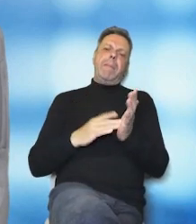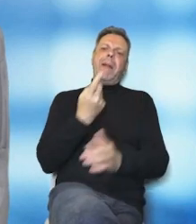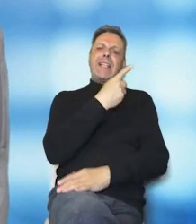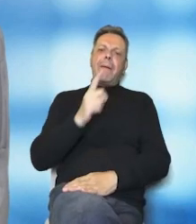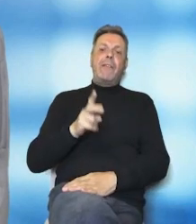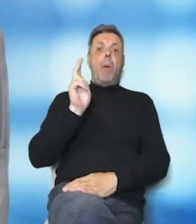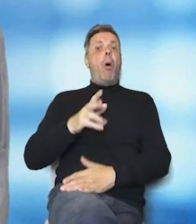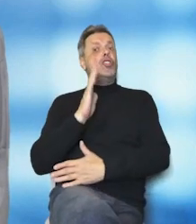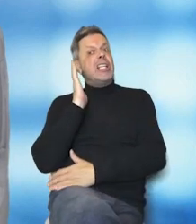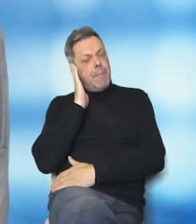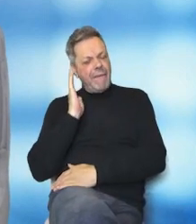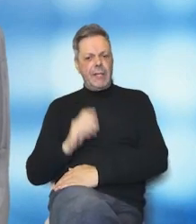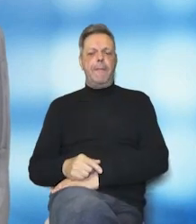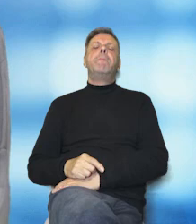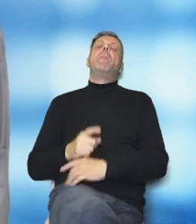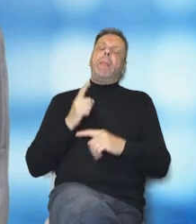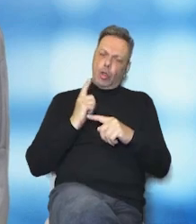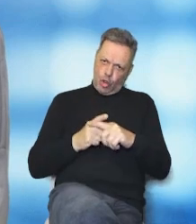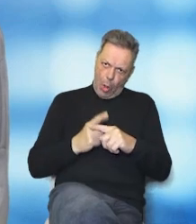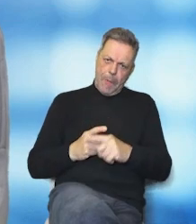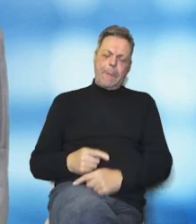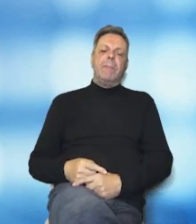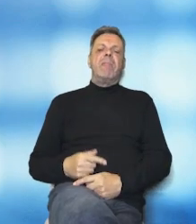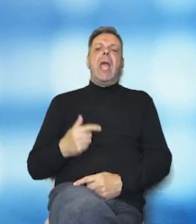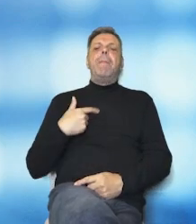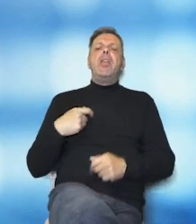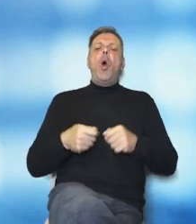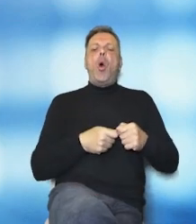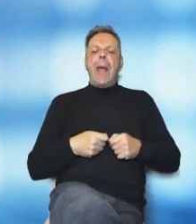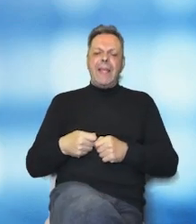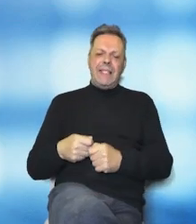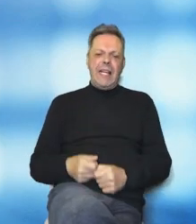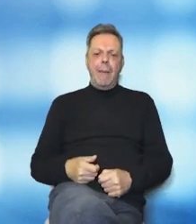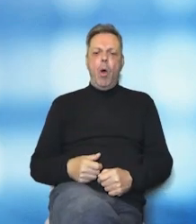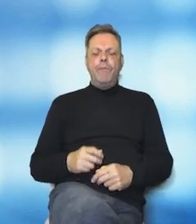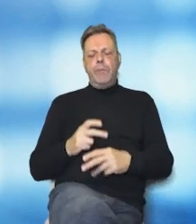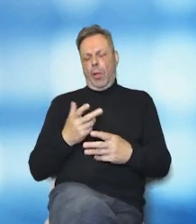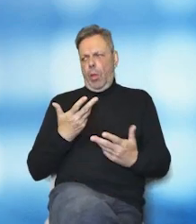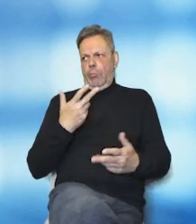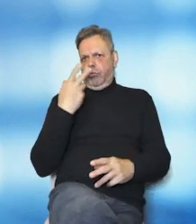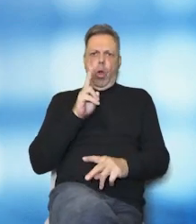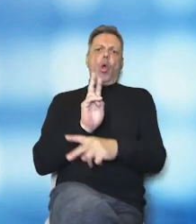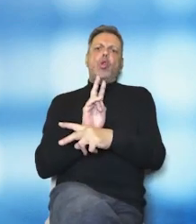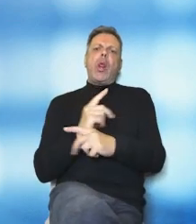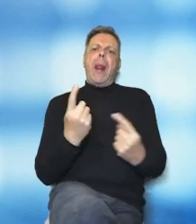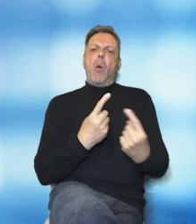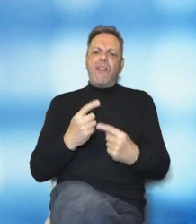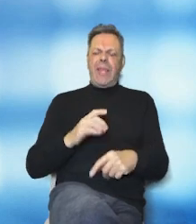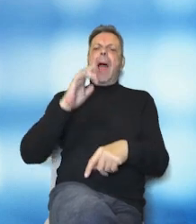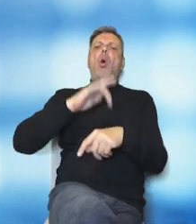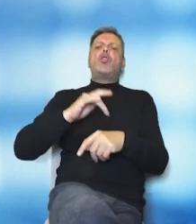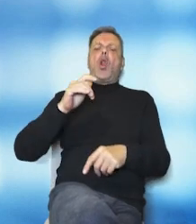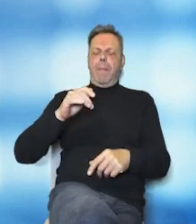i spavati. Tako je. Mi organiziramo u nekakvim kontroliranim uvjetima na kontrolnim točkama da